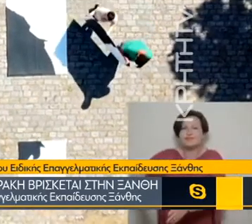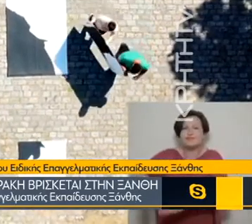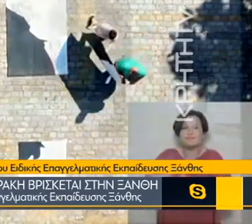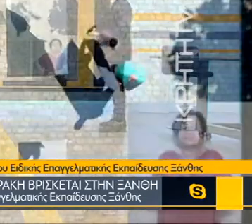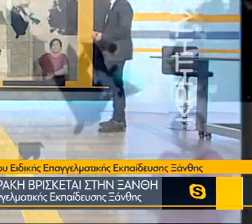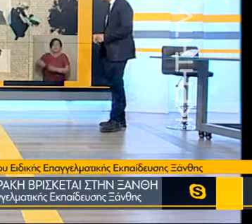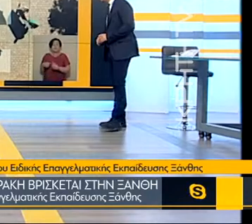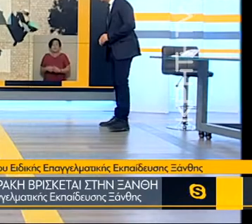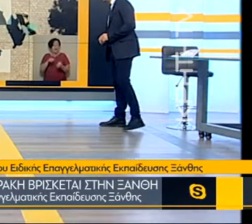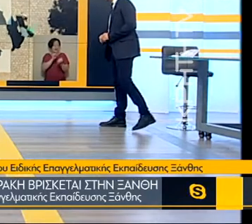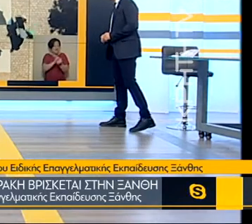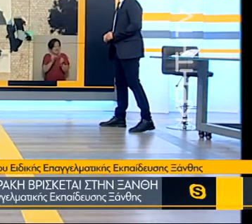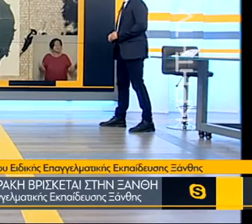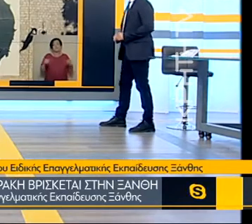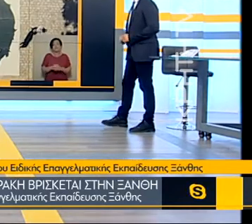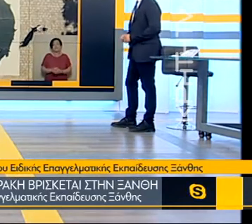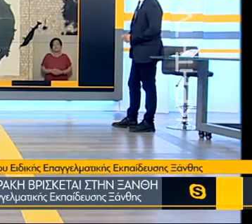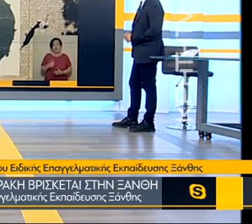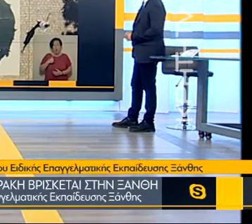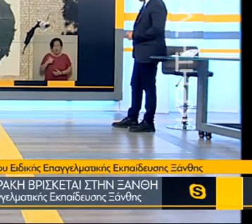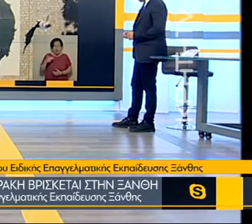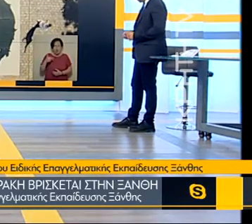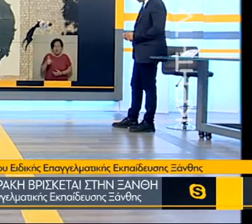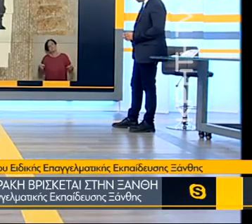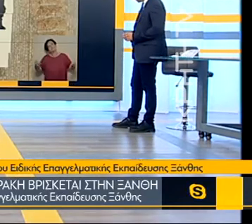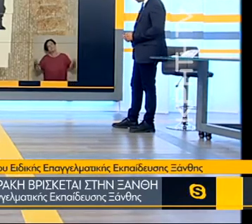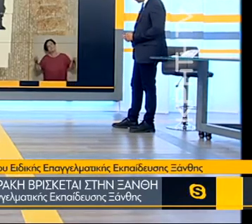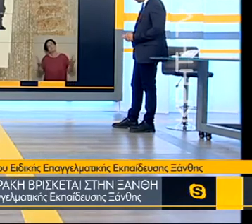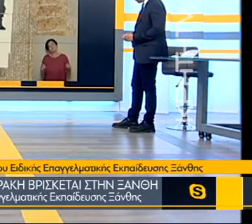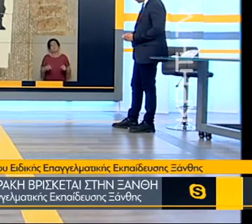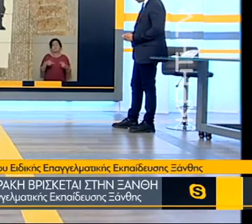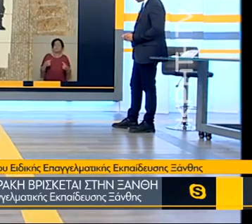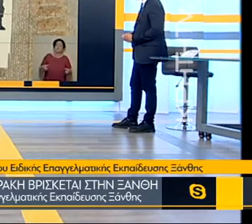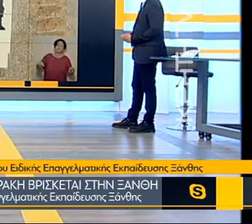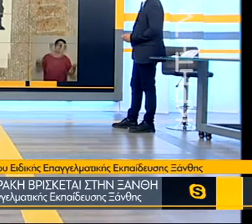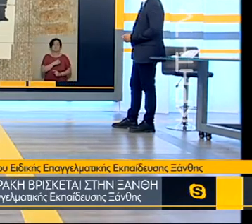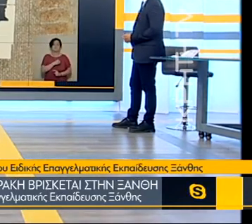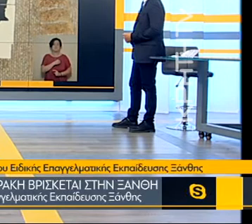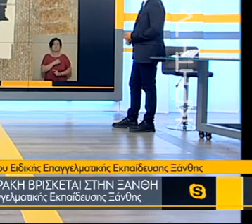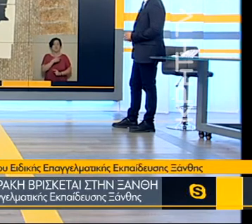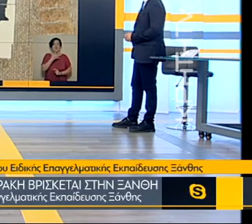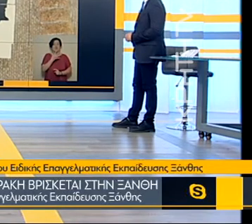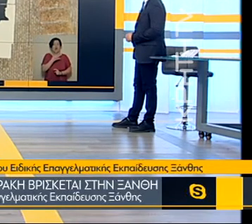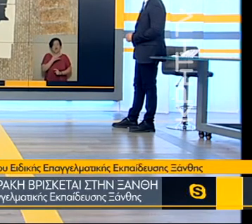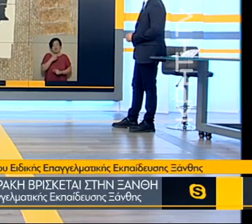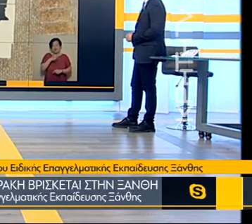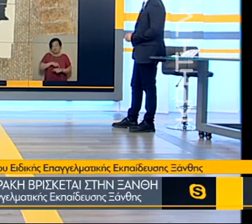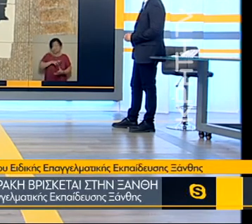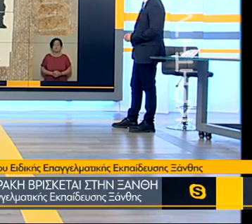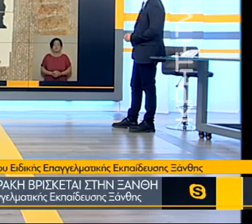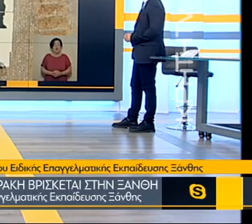πολύ γνωστό στη Ξάνθη μουσικός, ο οποίος δείχνει και την αγάπη του συνέχεια απέναντι στα παιδιά με ειδικές ανάγκες. Γράφτηκε στο δικό του το